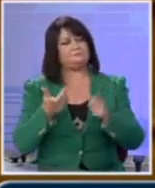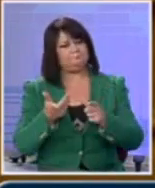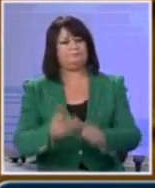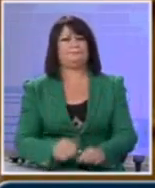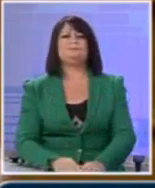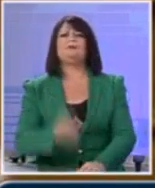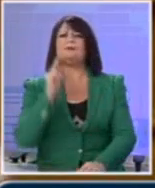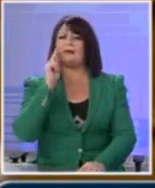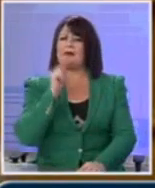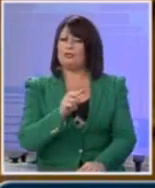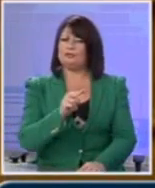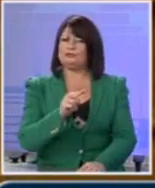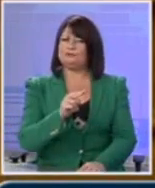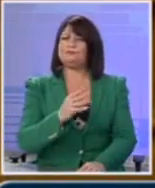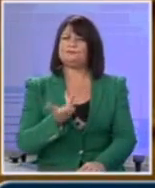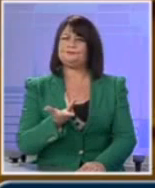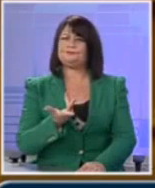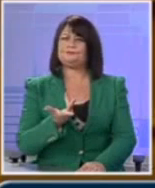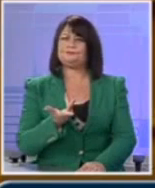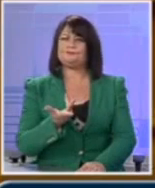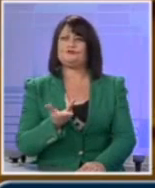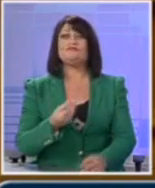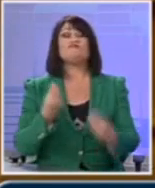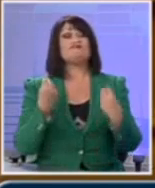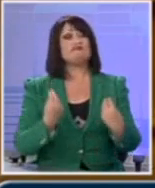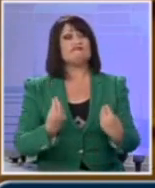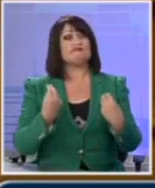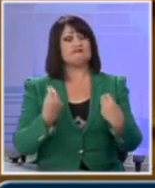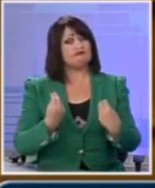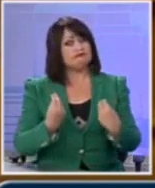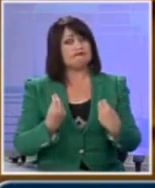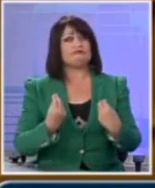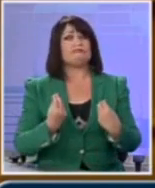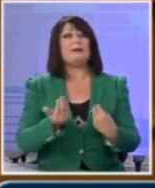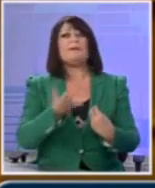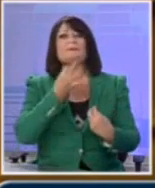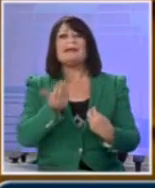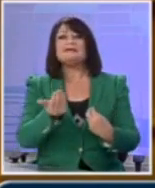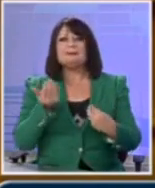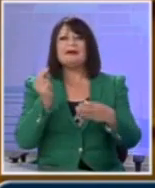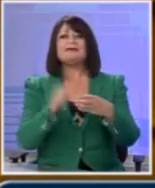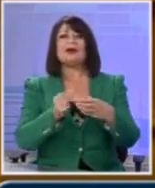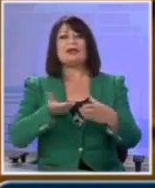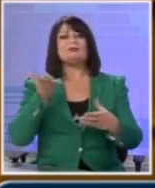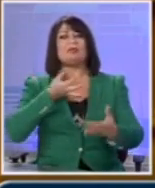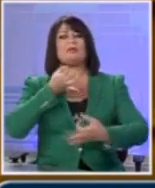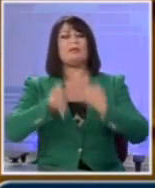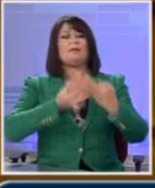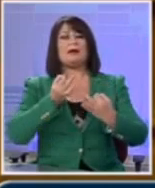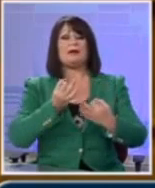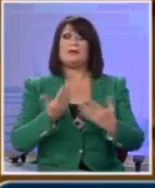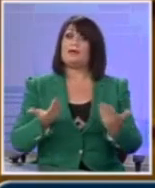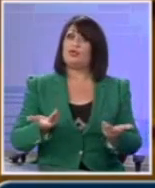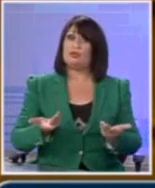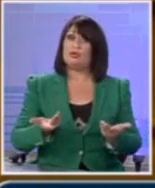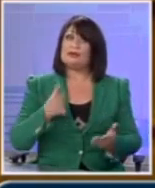και διαπίστωσα ότι έκανε μια εξαιρετική προεκλογική ομιλία. Όμως, κύριε